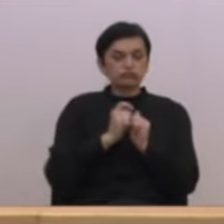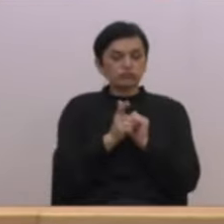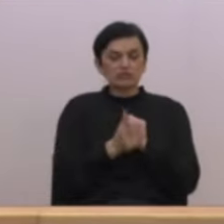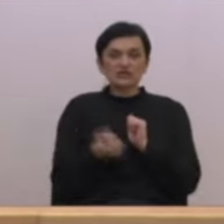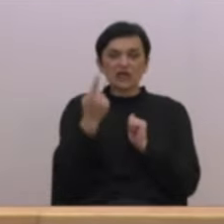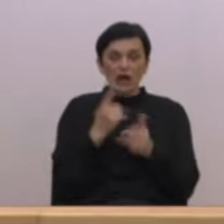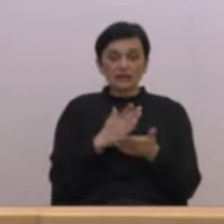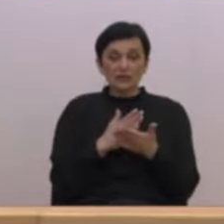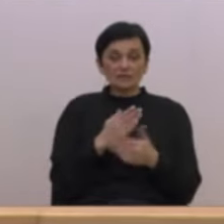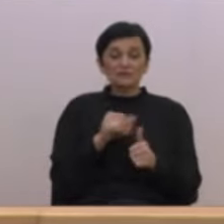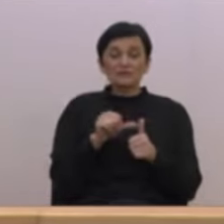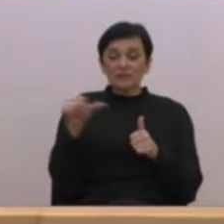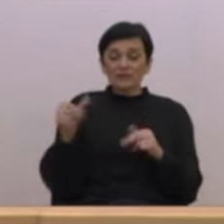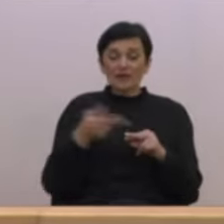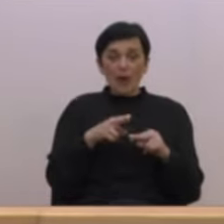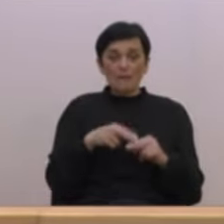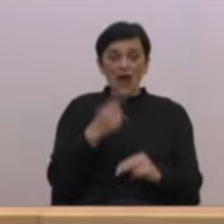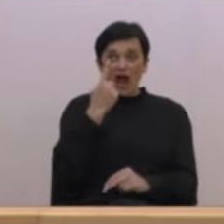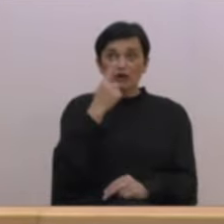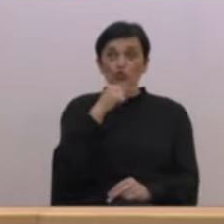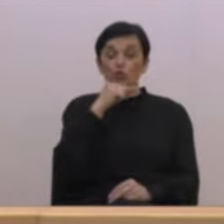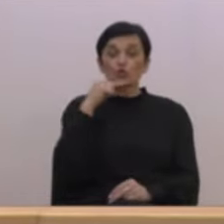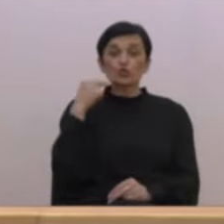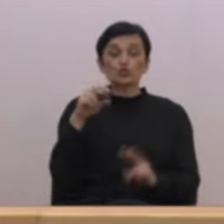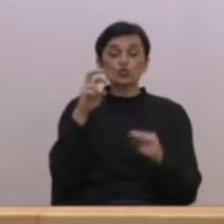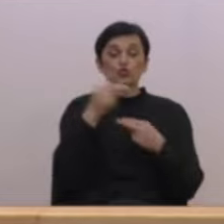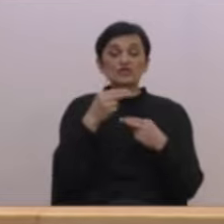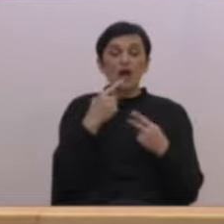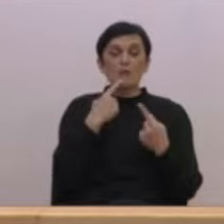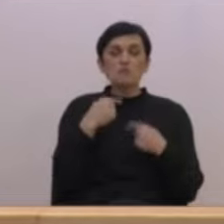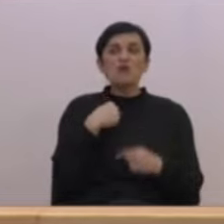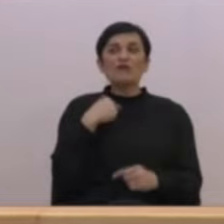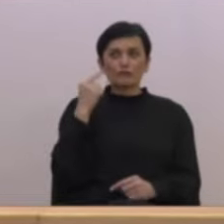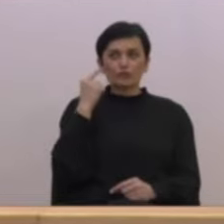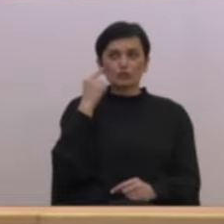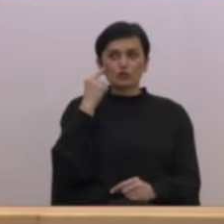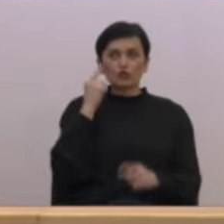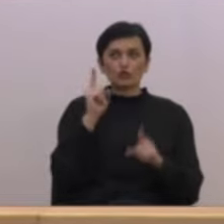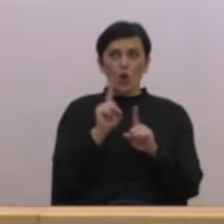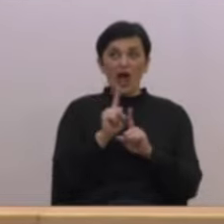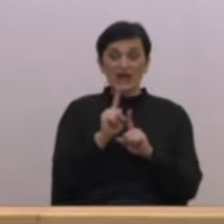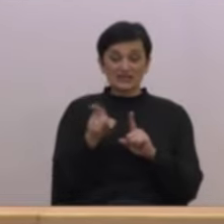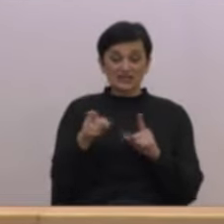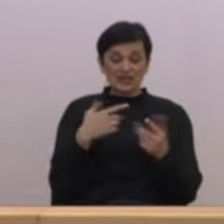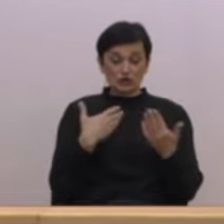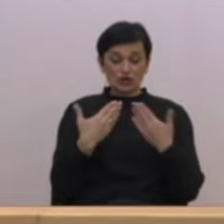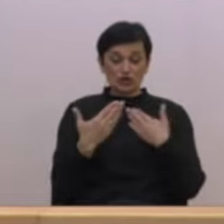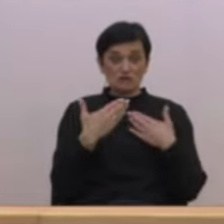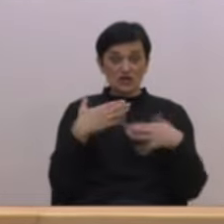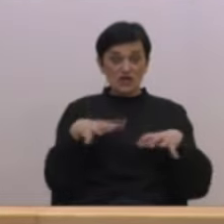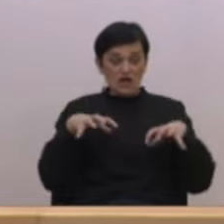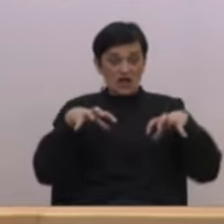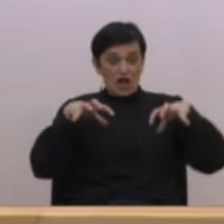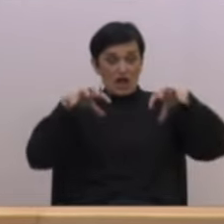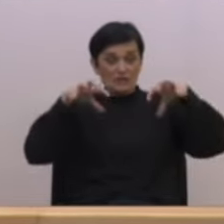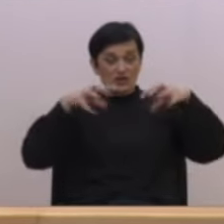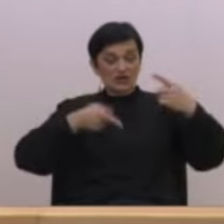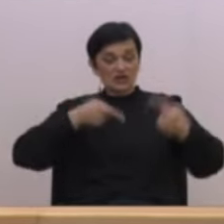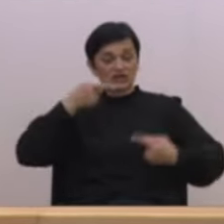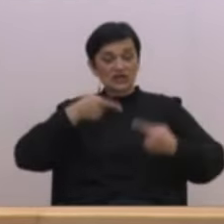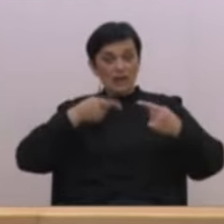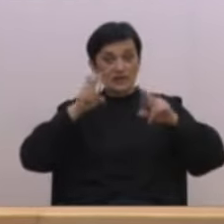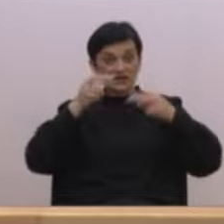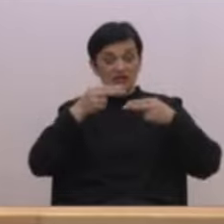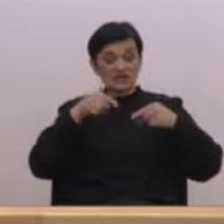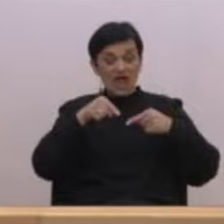ერთი რამე ახლა აქ რუსულ თემაზე იყო ლაპარაკი. მე ვფიქრობ, რომ ესეთი მიდგომა, გააფრთხებული დაპირისპირება ამ თემის